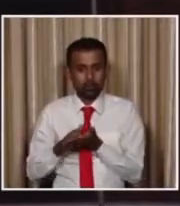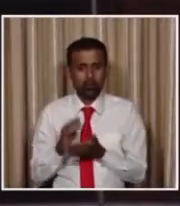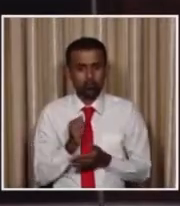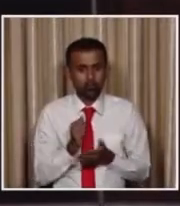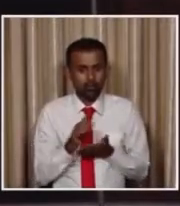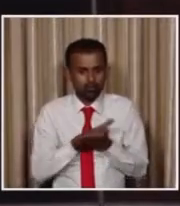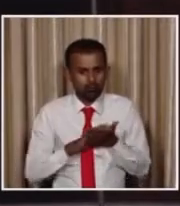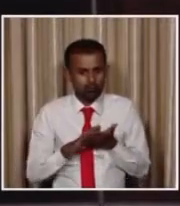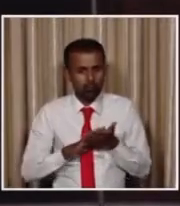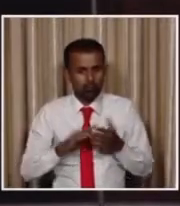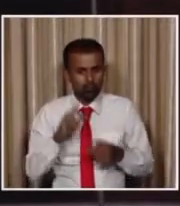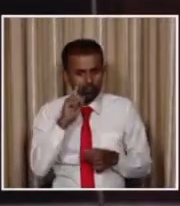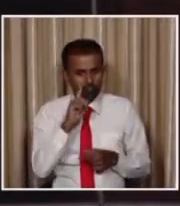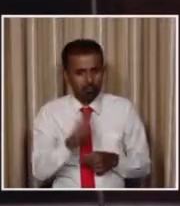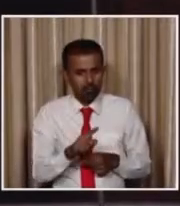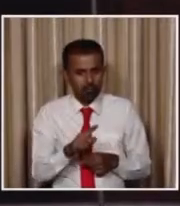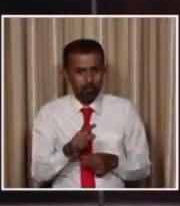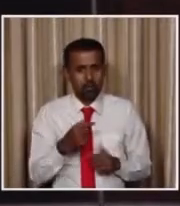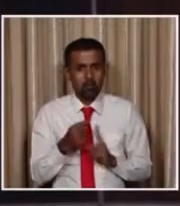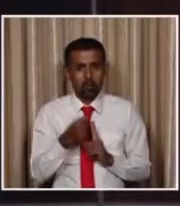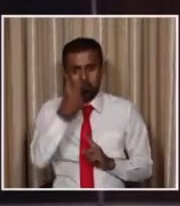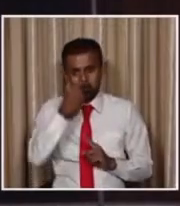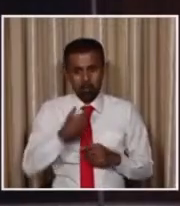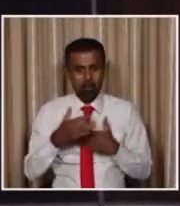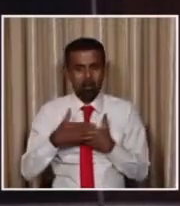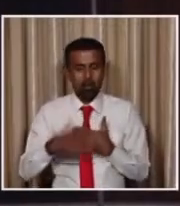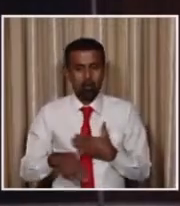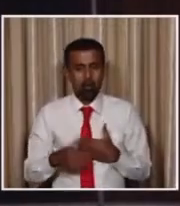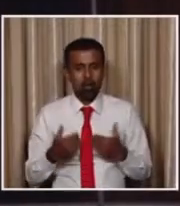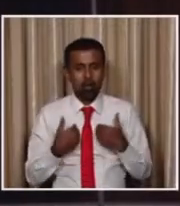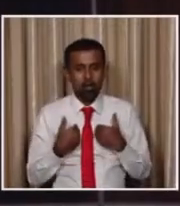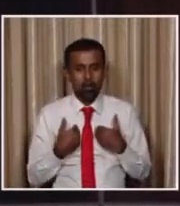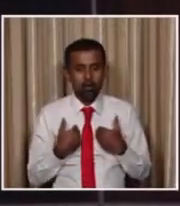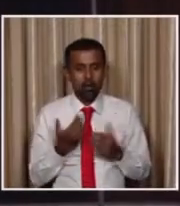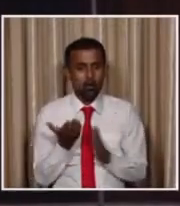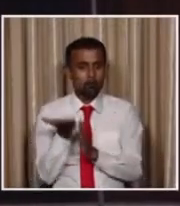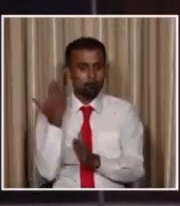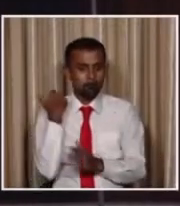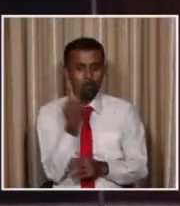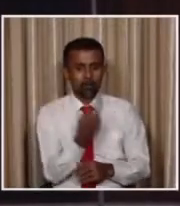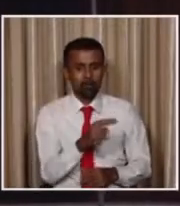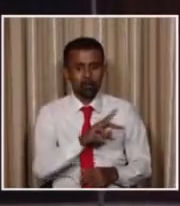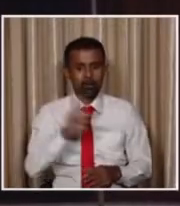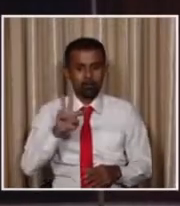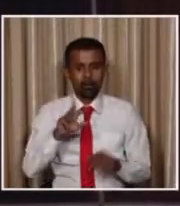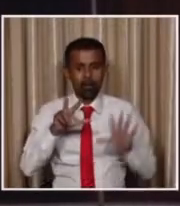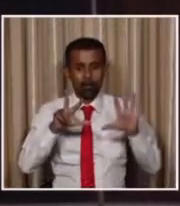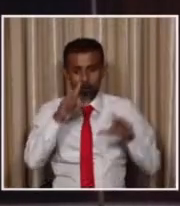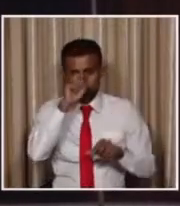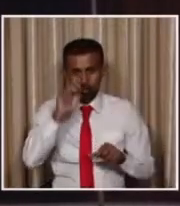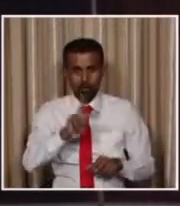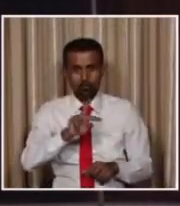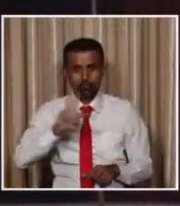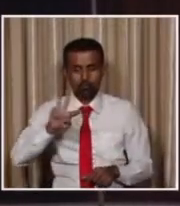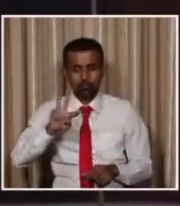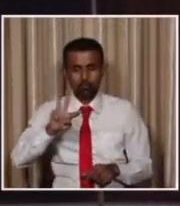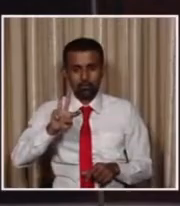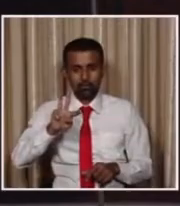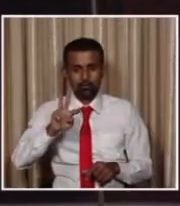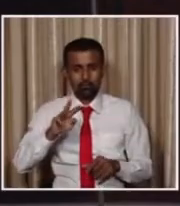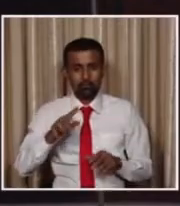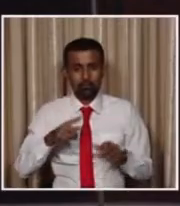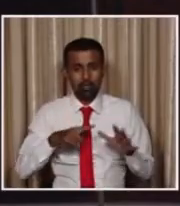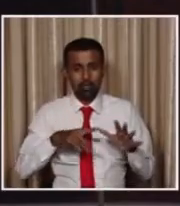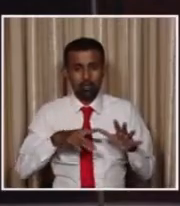hondin nirikshane kala mata paujjalika addakimak thibenawa paugiya 2023 8 mase 23 wenida